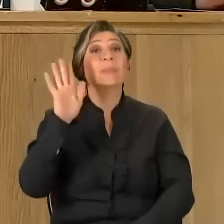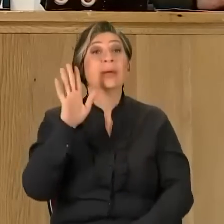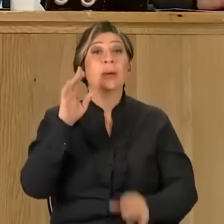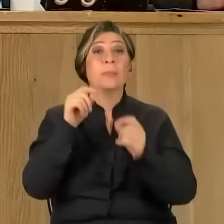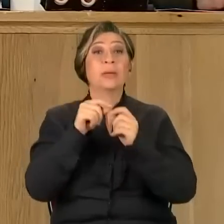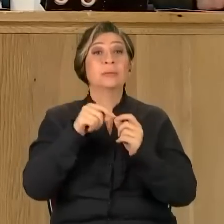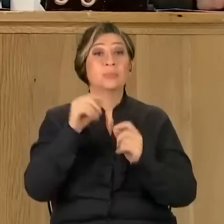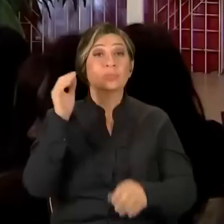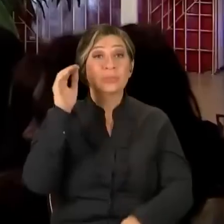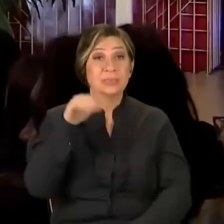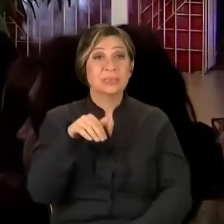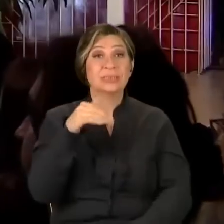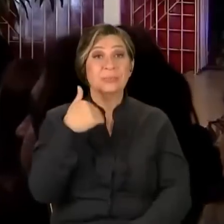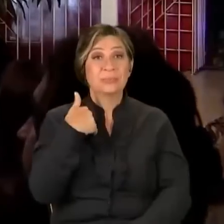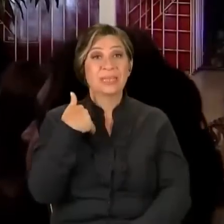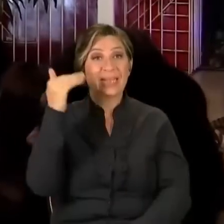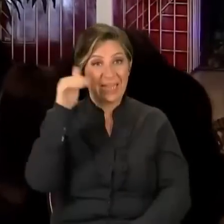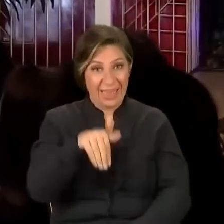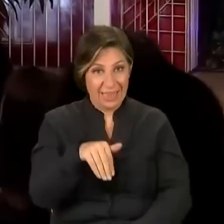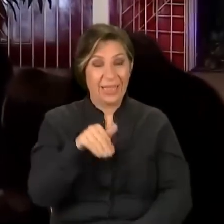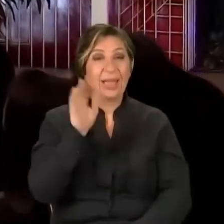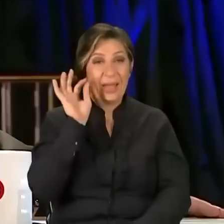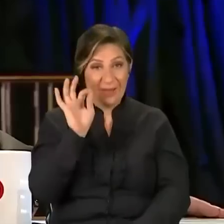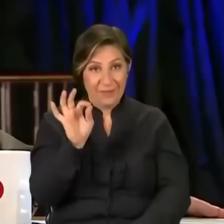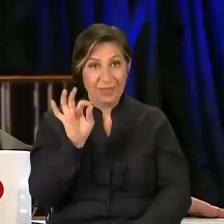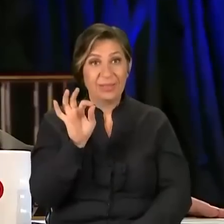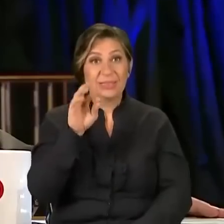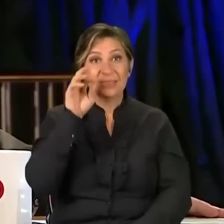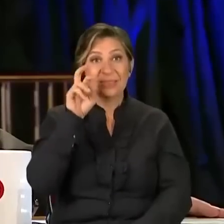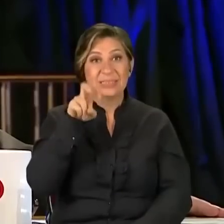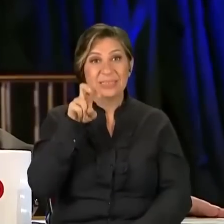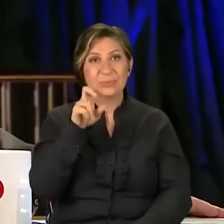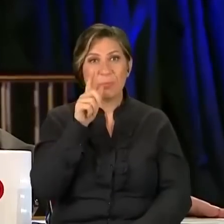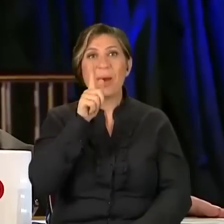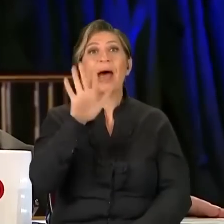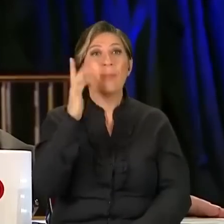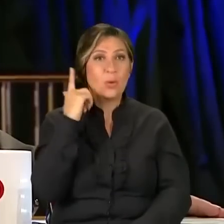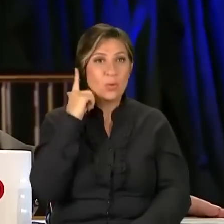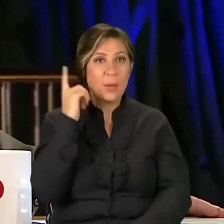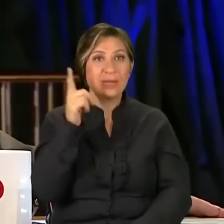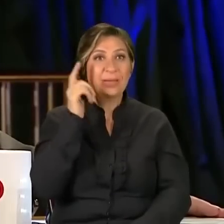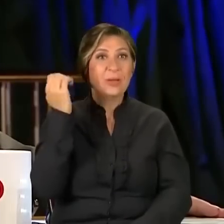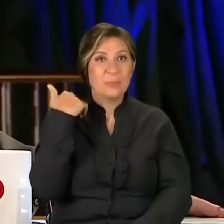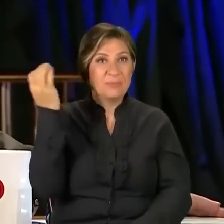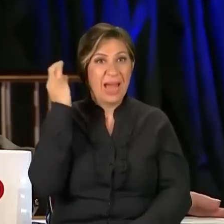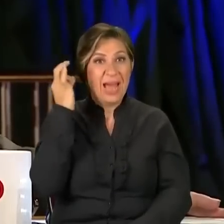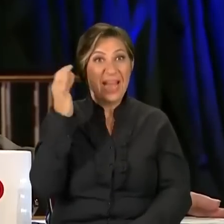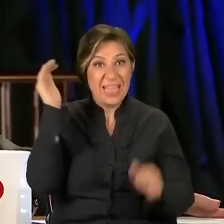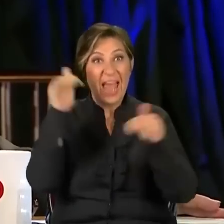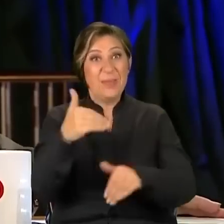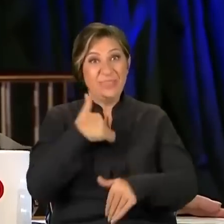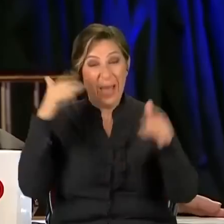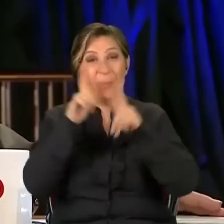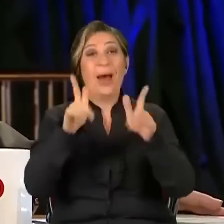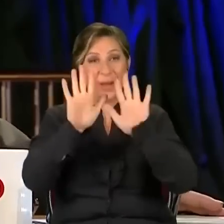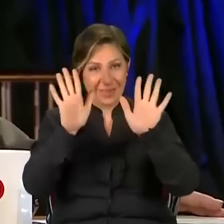Barış. 8 sene önce geldi. Bize geldi. Bize geldi. Tamam. Evet. 8-9 sene. Bağırma. Kulağına söylüyorlar. Bağırma. Bize de bağırıyoruz. Geldi bize